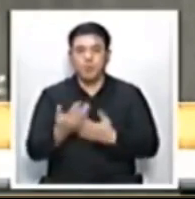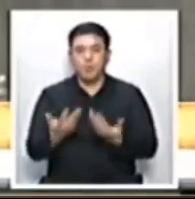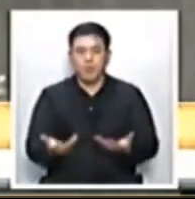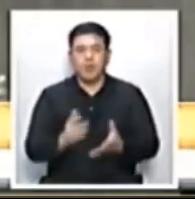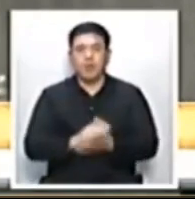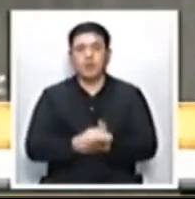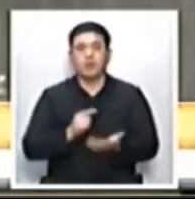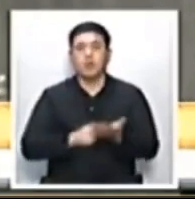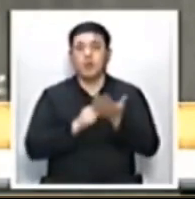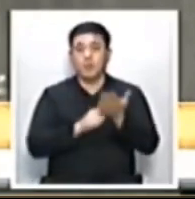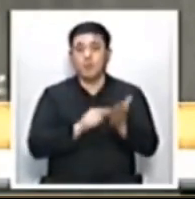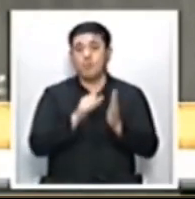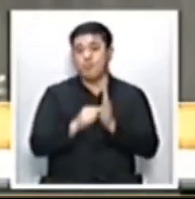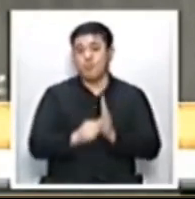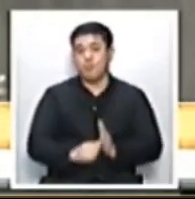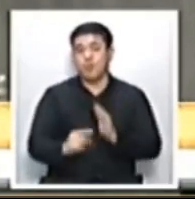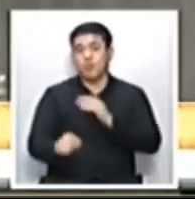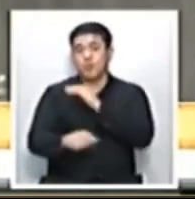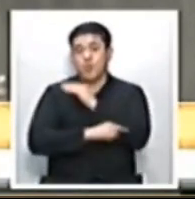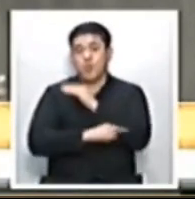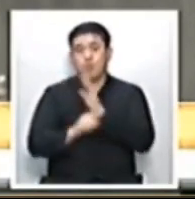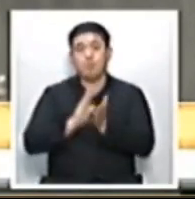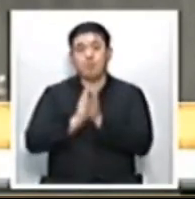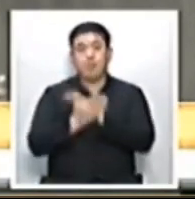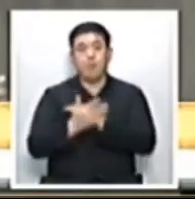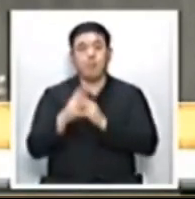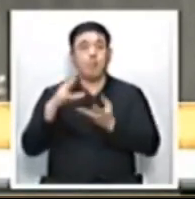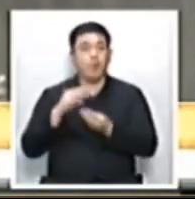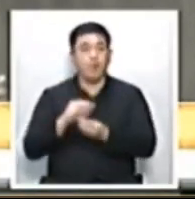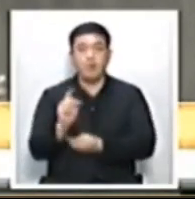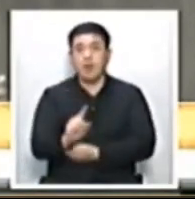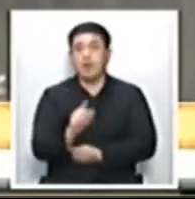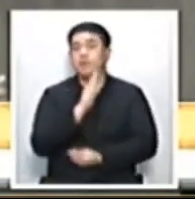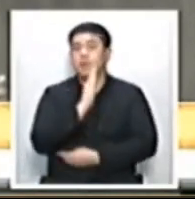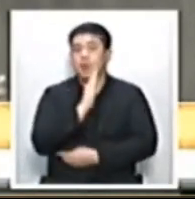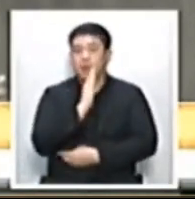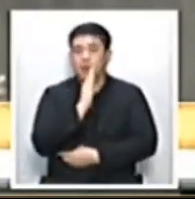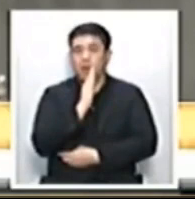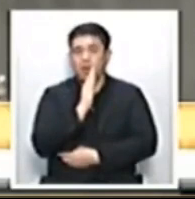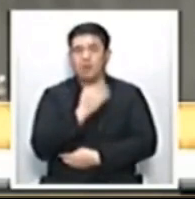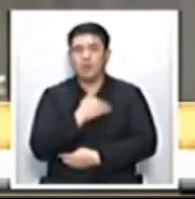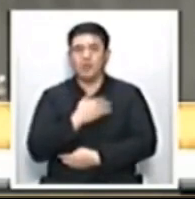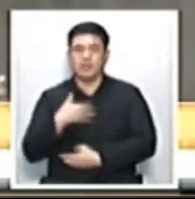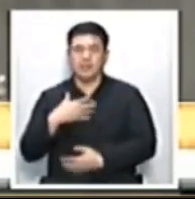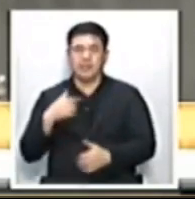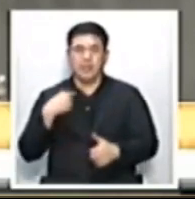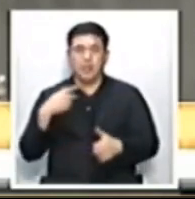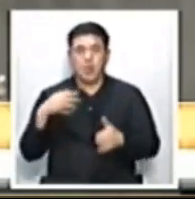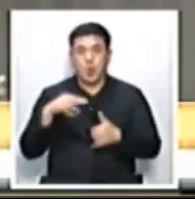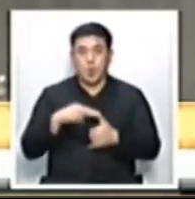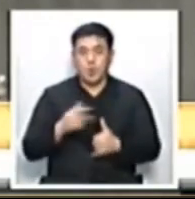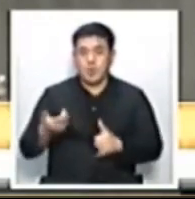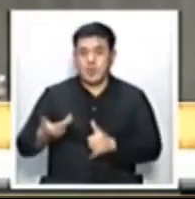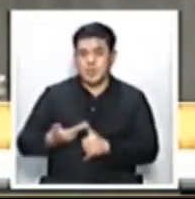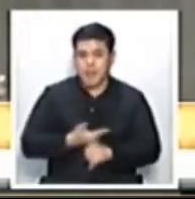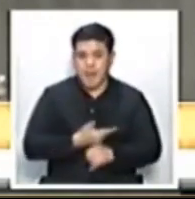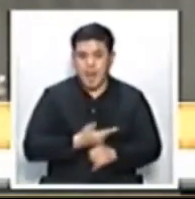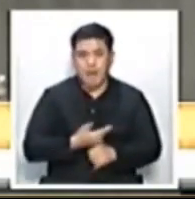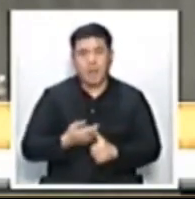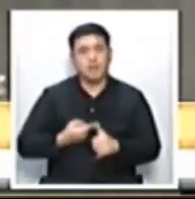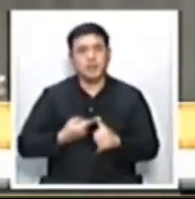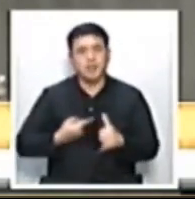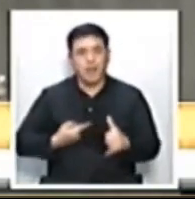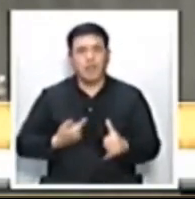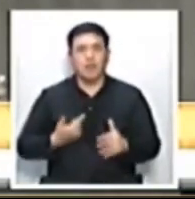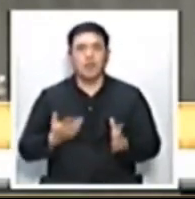สนอที่จะปรับแก้โทษให้มีความเหมาะสมเช่นถ้าหากก่อเหตุข่มขืนแล้วฆ่าหรือข่ม